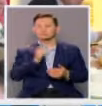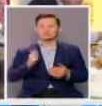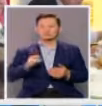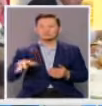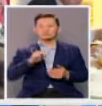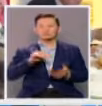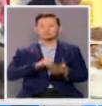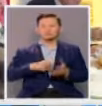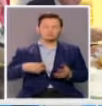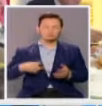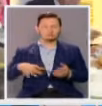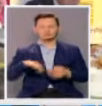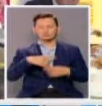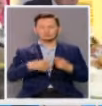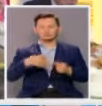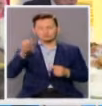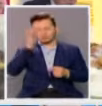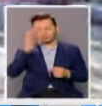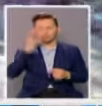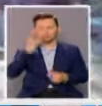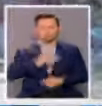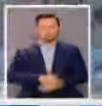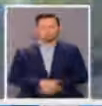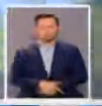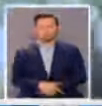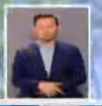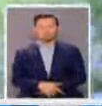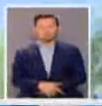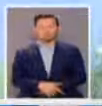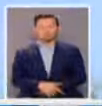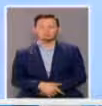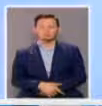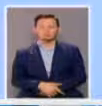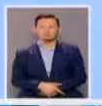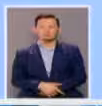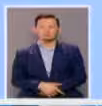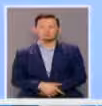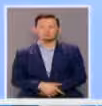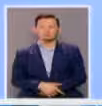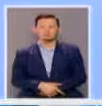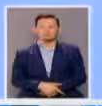ерлігі ұрпақтар жадында жасай бермек. Индира Мерекенқызы, Өнербек Жаңабай, жаңалықтар қызметі.